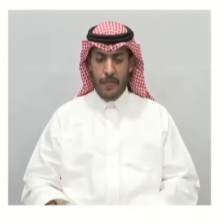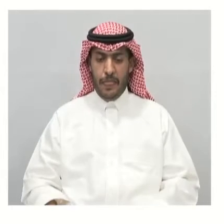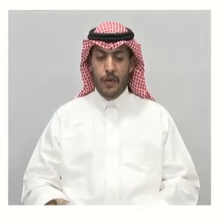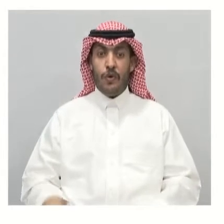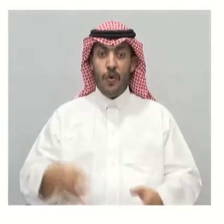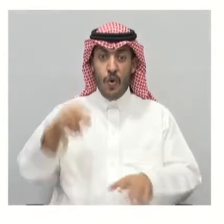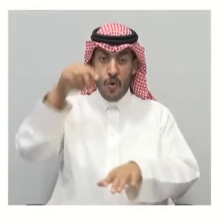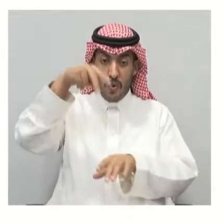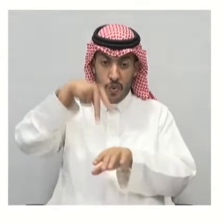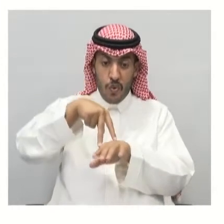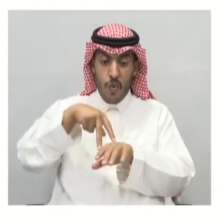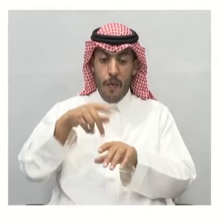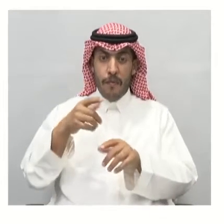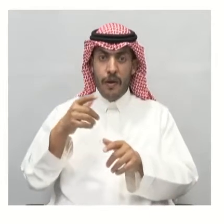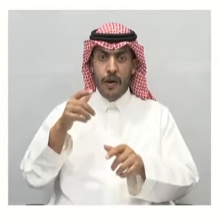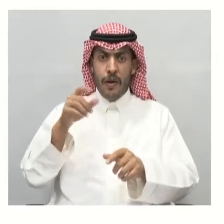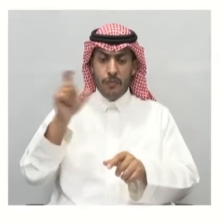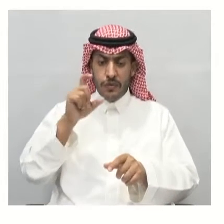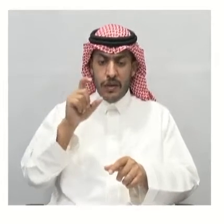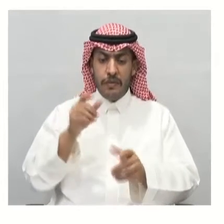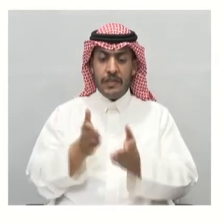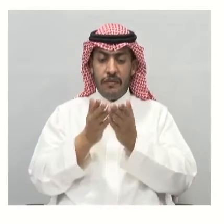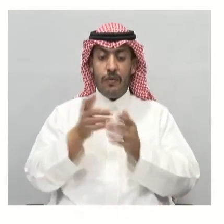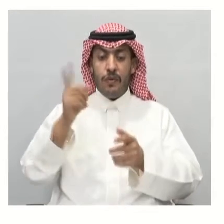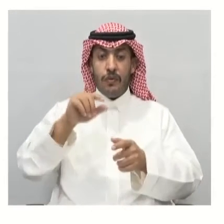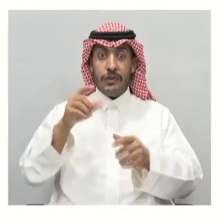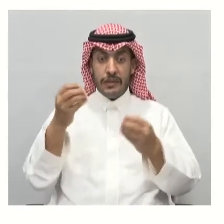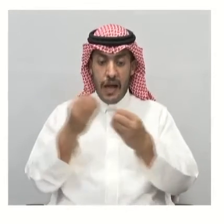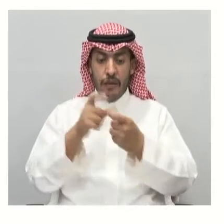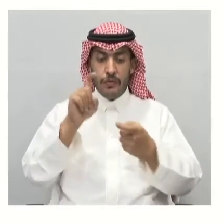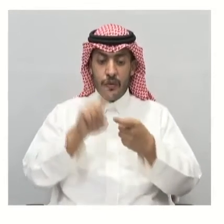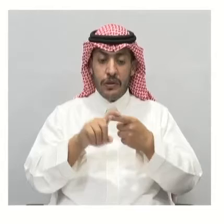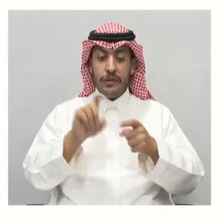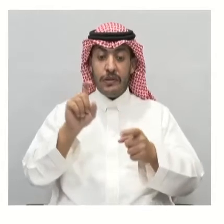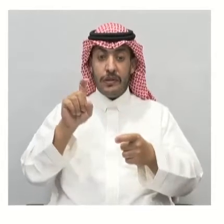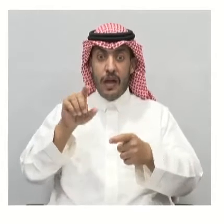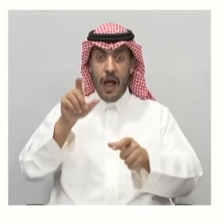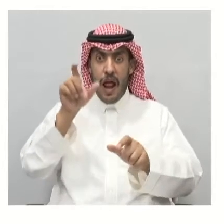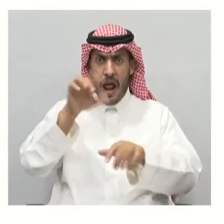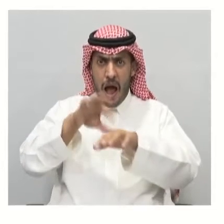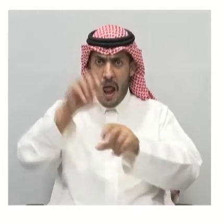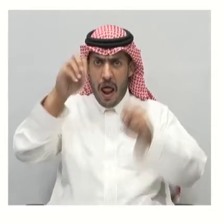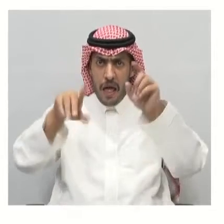ركوب المؤمنين في السفينه واصطحاب زوجين اثنين من كل